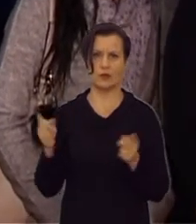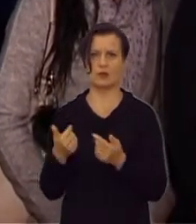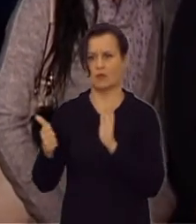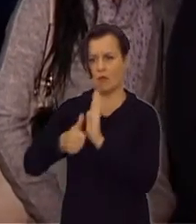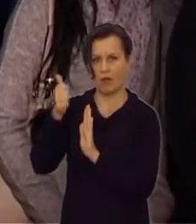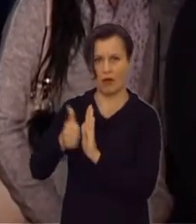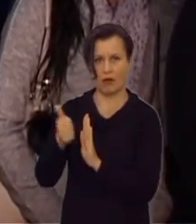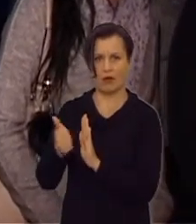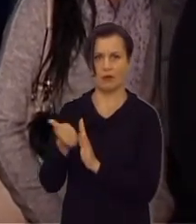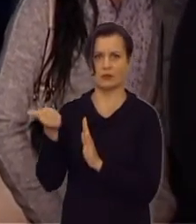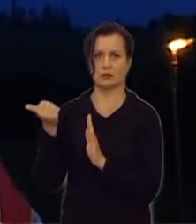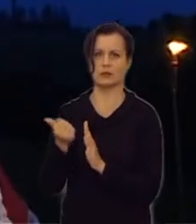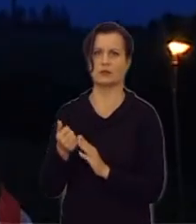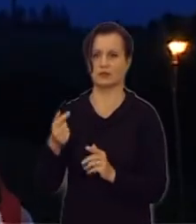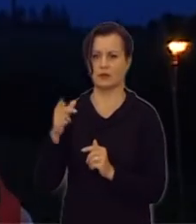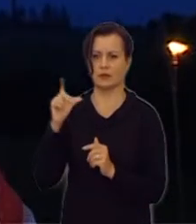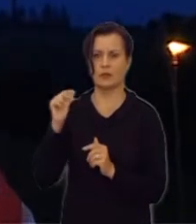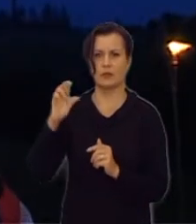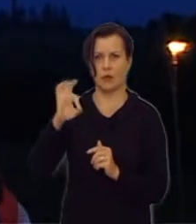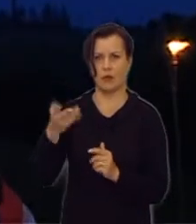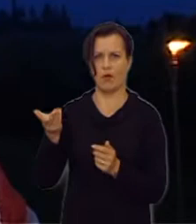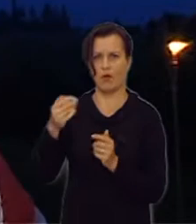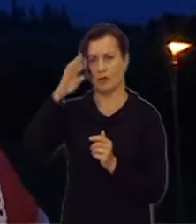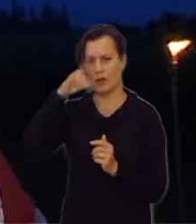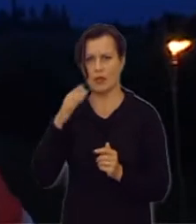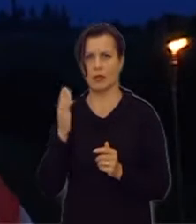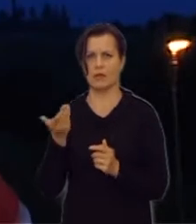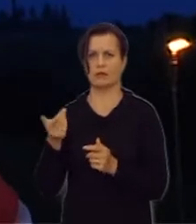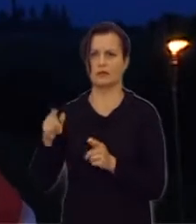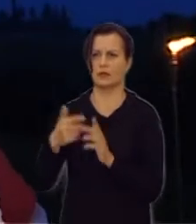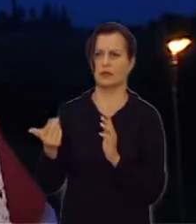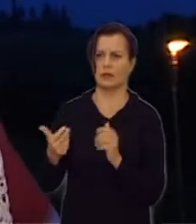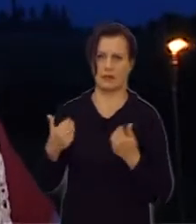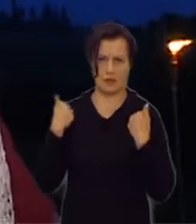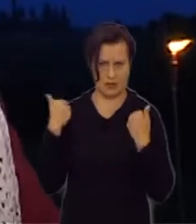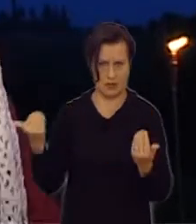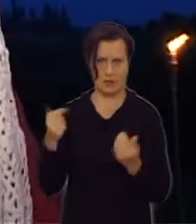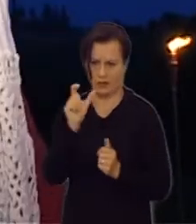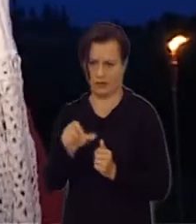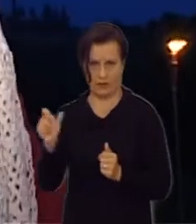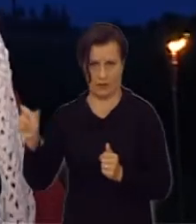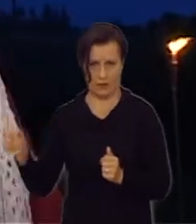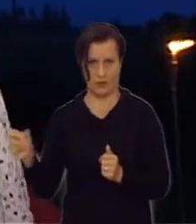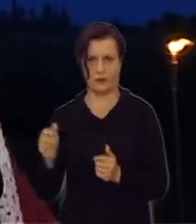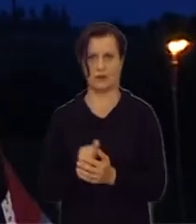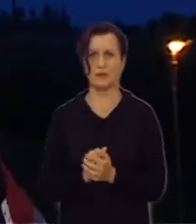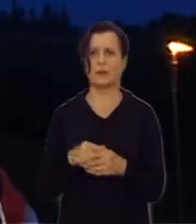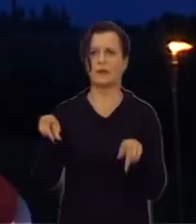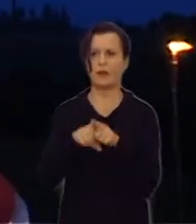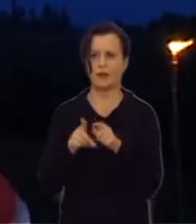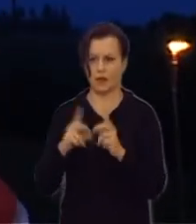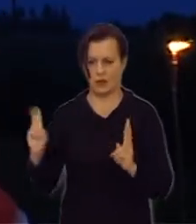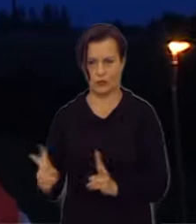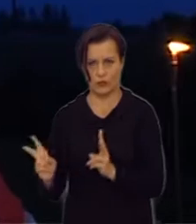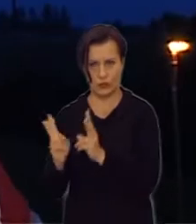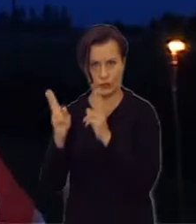ir pagerbsim mūsų protėvius, didvyrius arba didžiavyrius. Ir taip pat užkursim ir